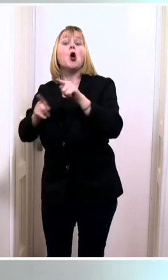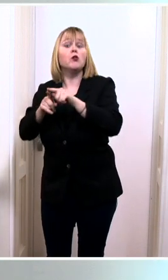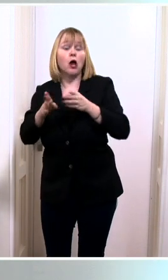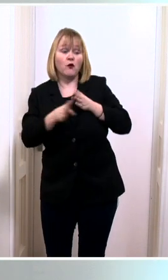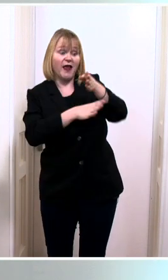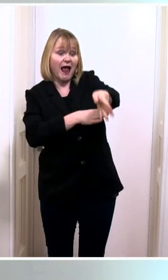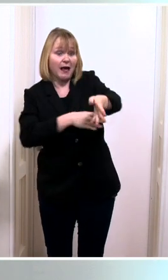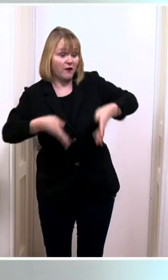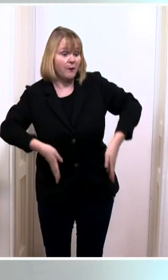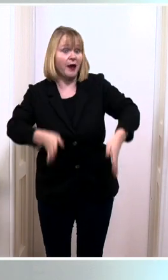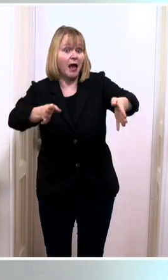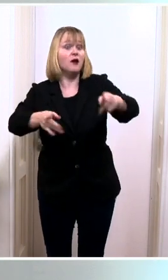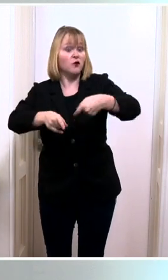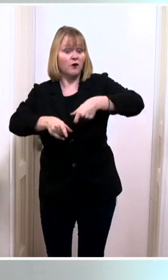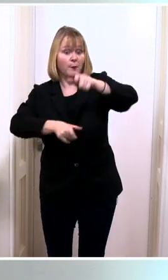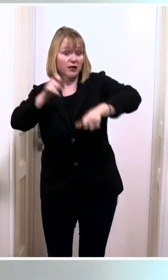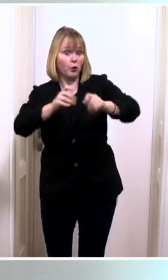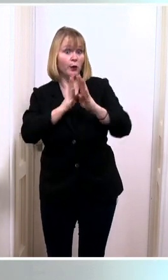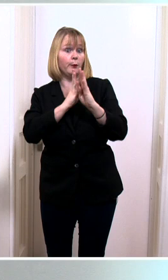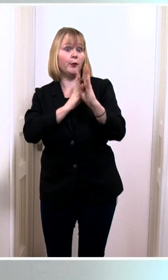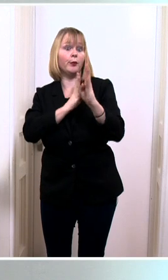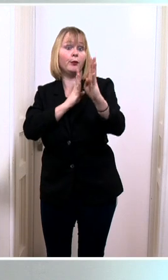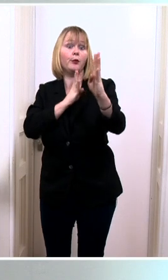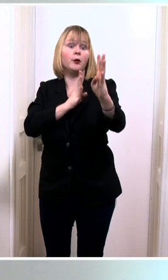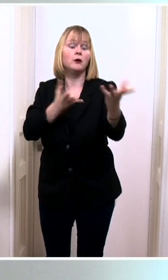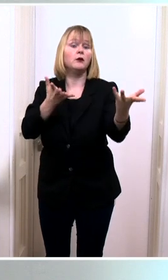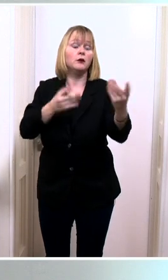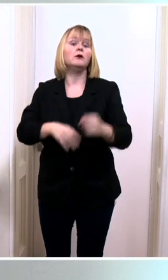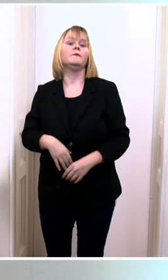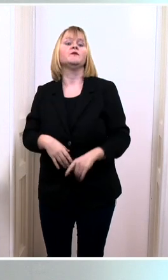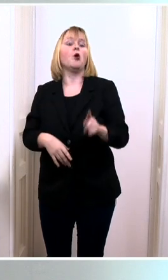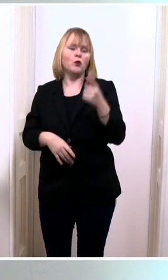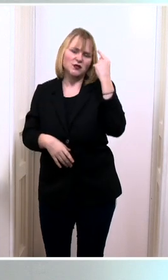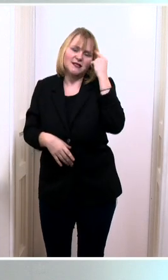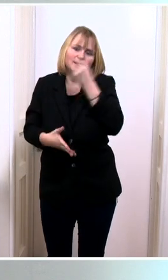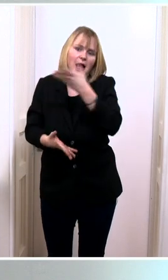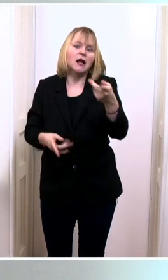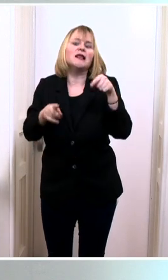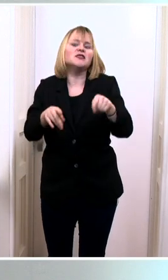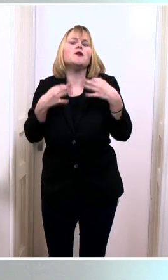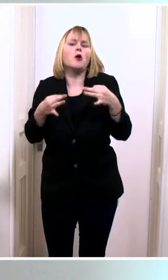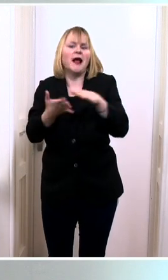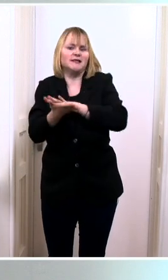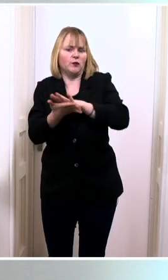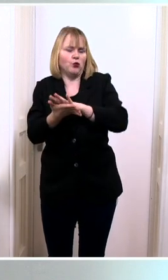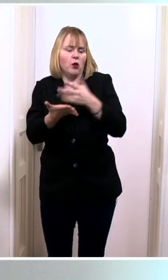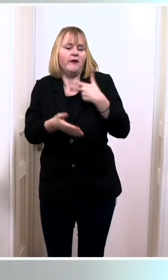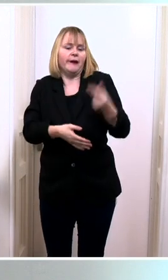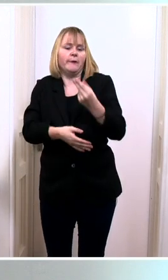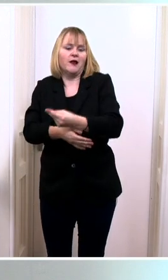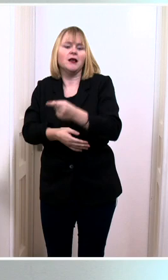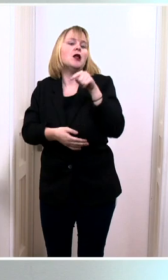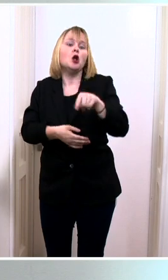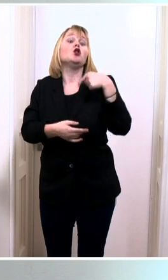gut leiten kann durch dieses Gebäude und das eben, man muss berücksichtigen, wir impfen dort nicht unter Normalverhältnissen, sondern wir impfen dort